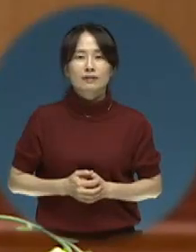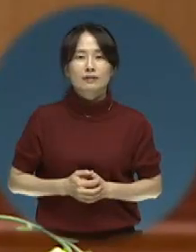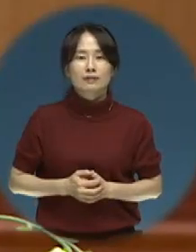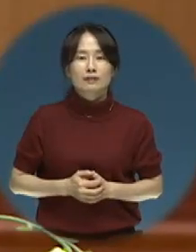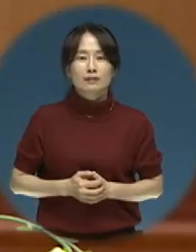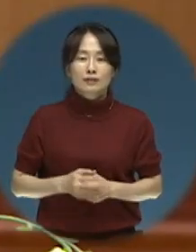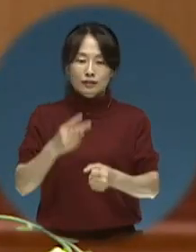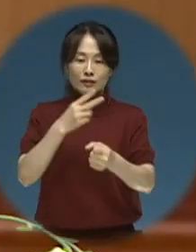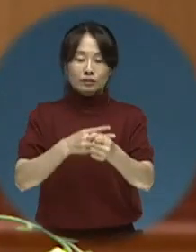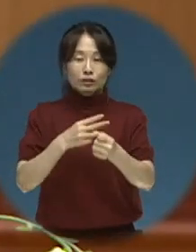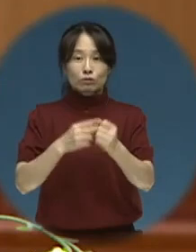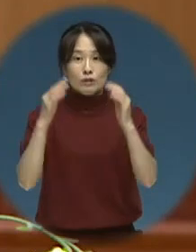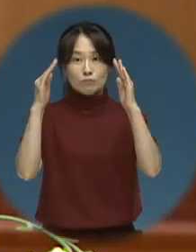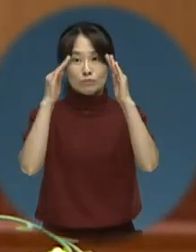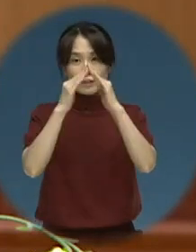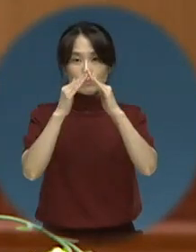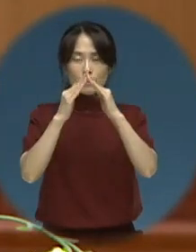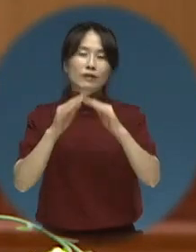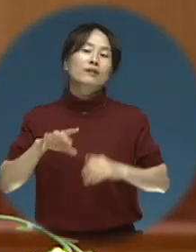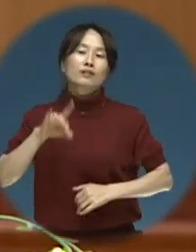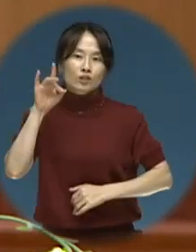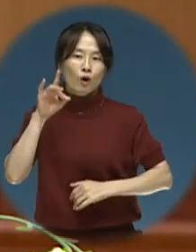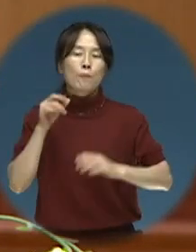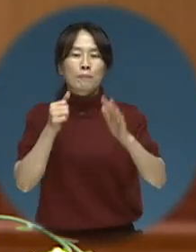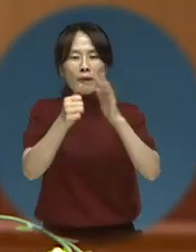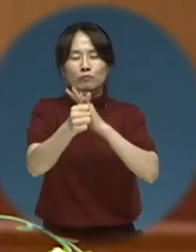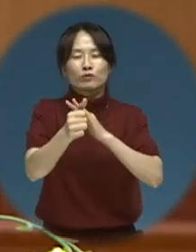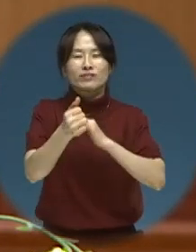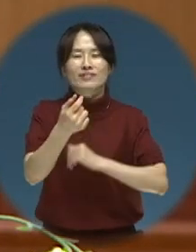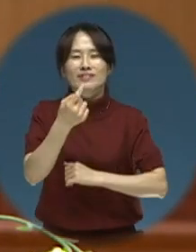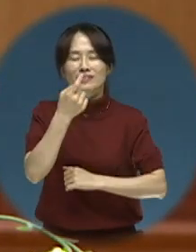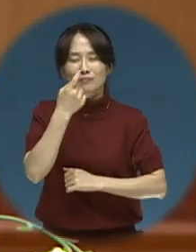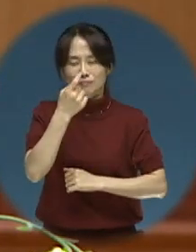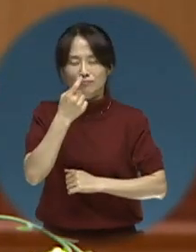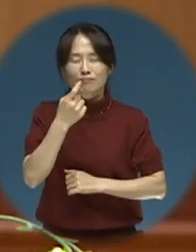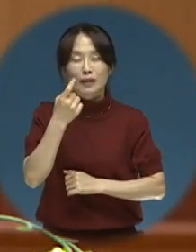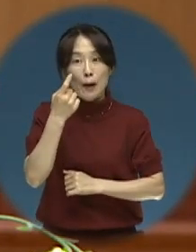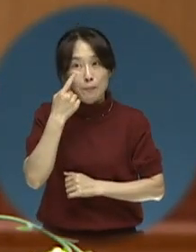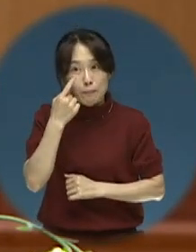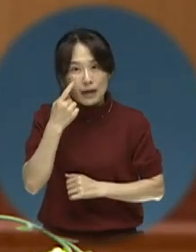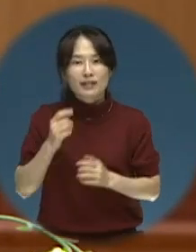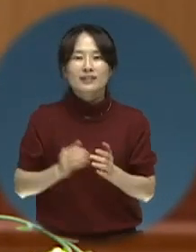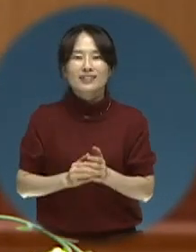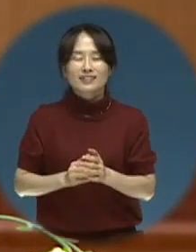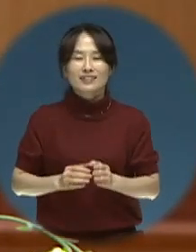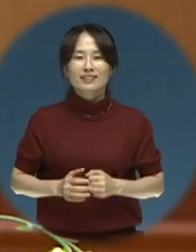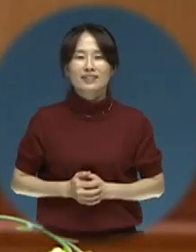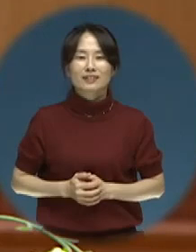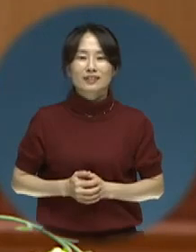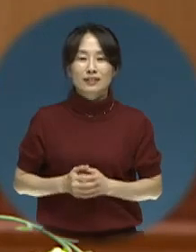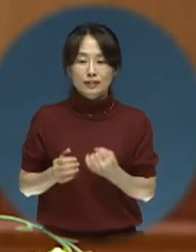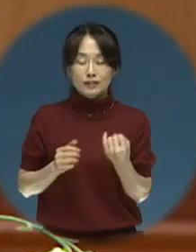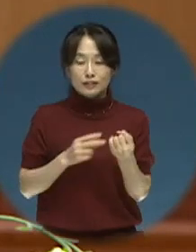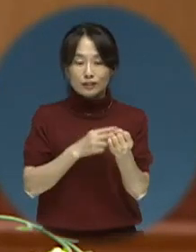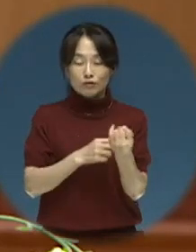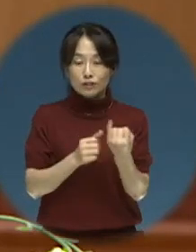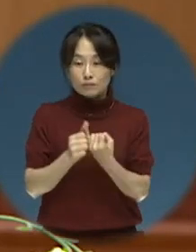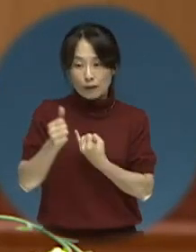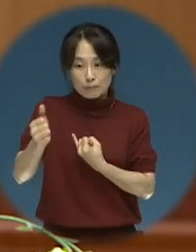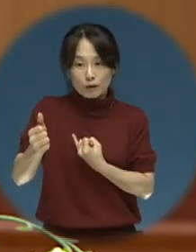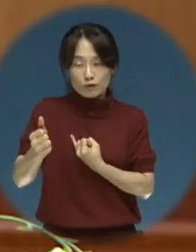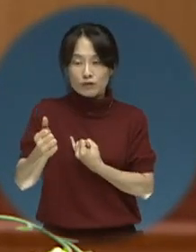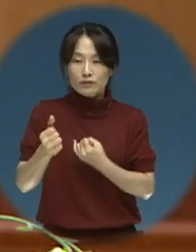그 선생님 집을 그때 가봤죠. 그 김세중 선생님이 남편이시잖아요. 예. 그